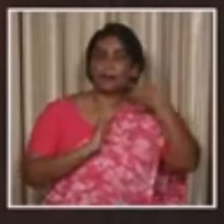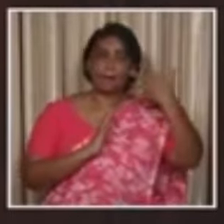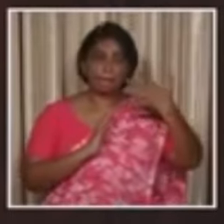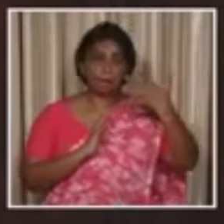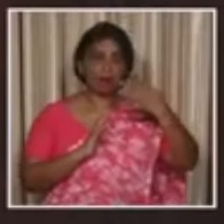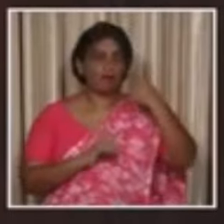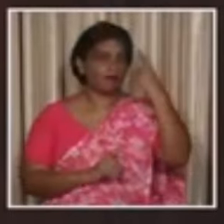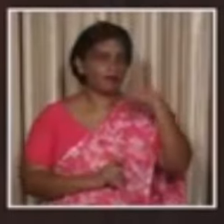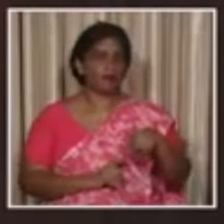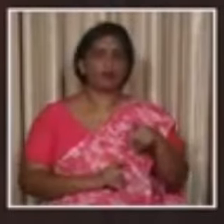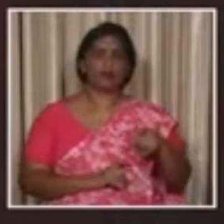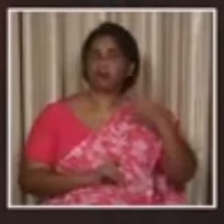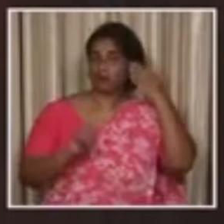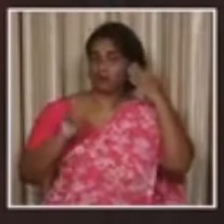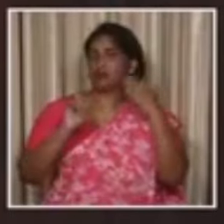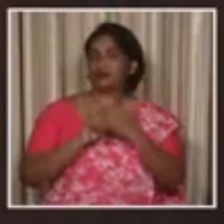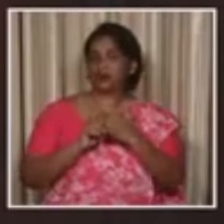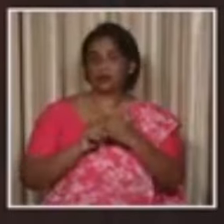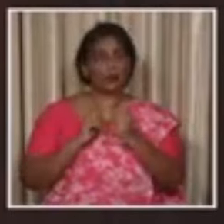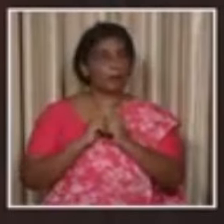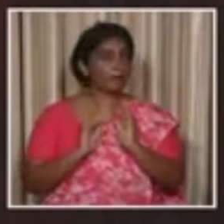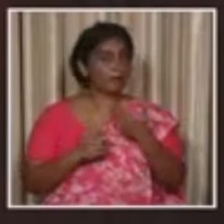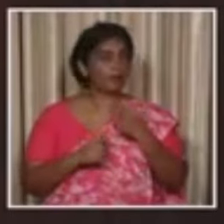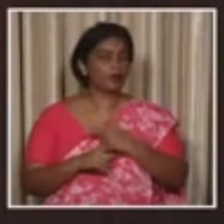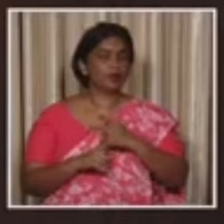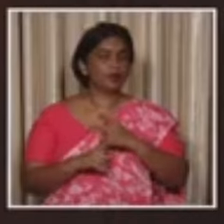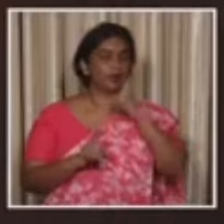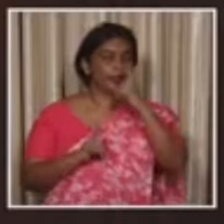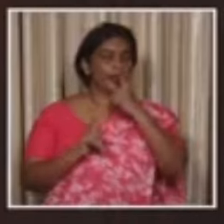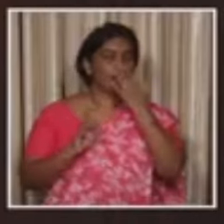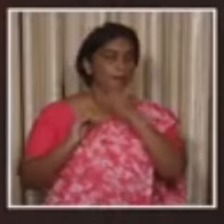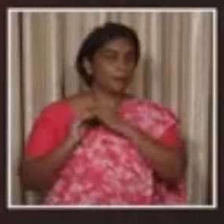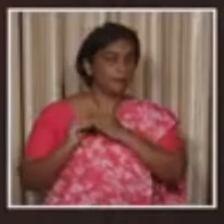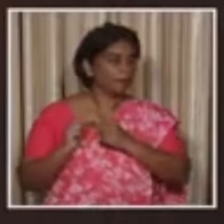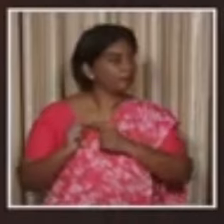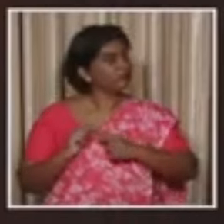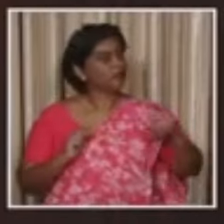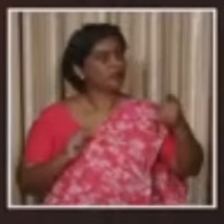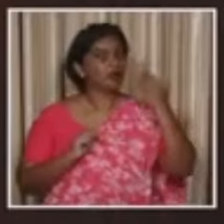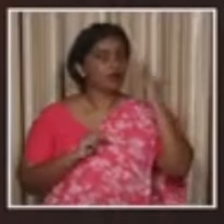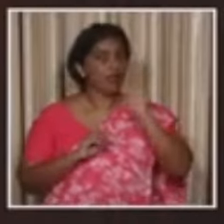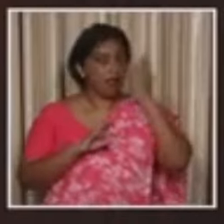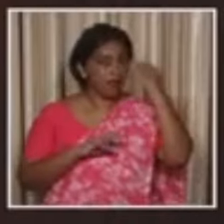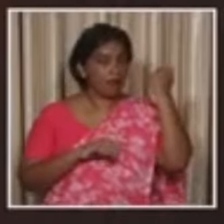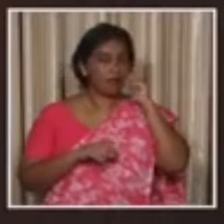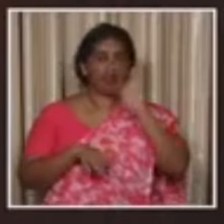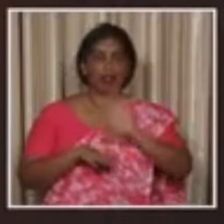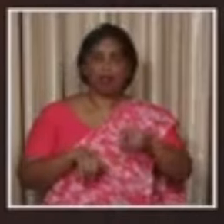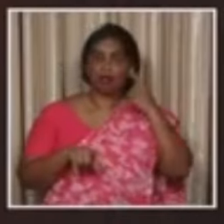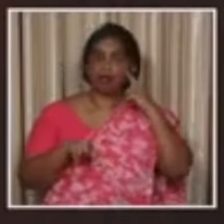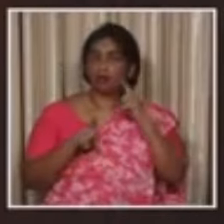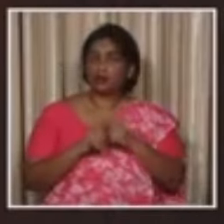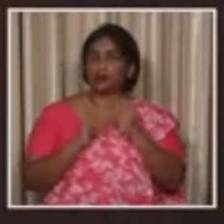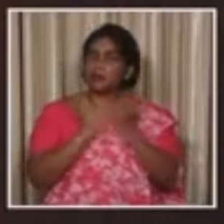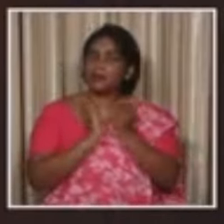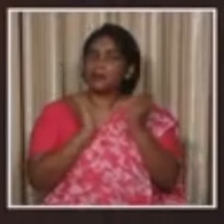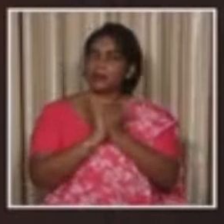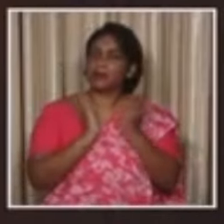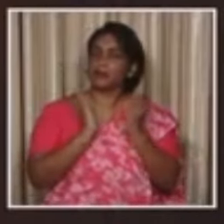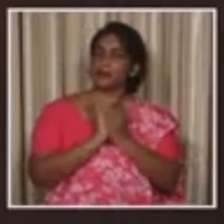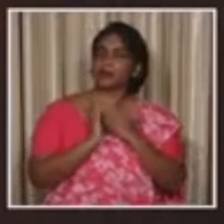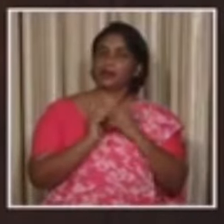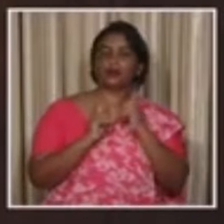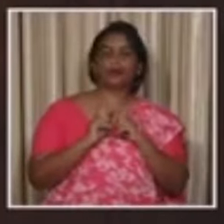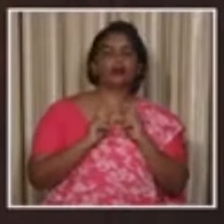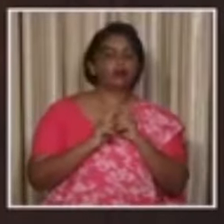එක මුල් කරගත්තාම පටන් ගත්තාම පළවෙනි වසරේ ඉඳලාම දෙමව්පියෝ තමන්ගේ දරුවාව කටපාඩම් කරන අධ්‍යාපනය තුල